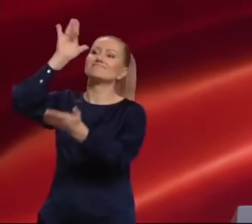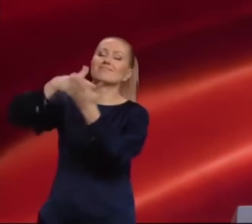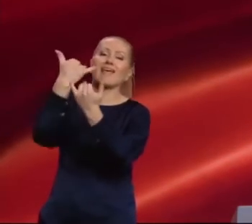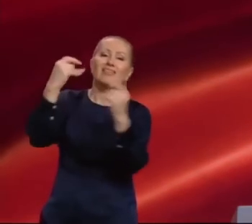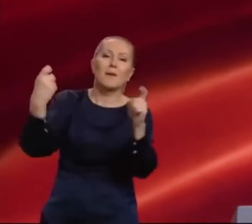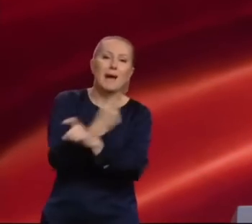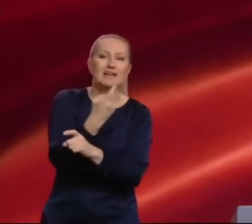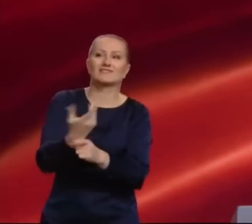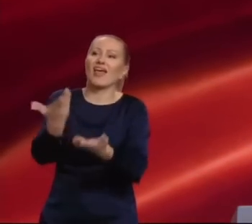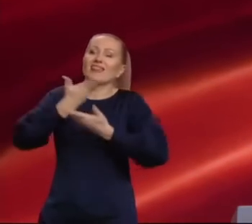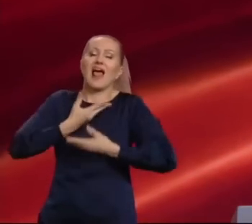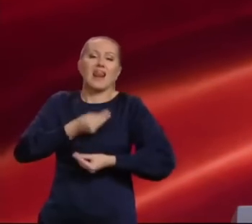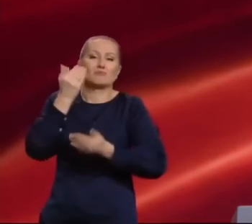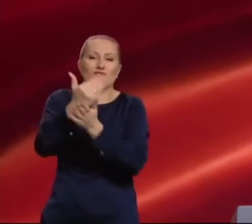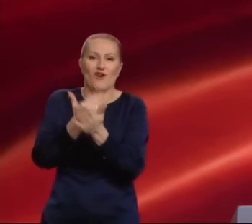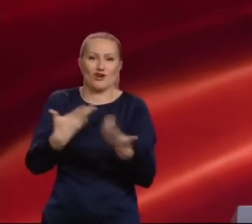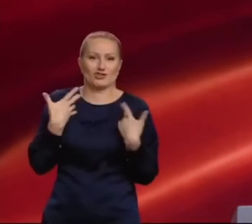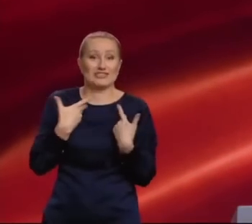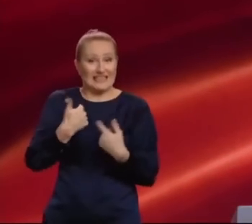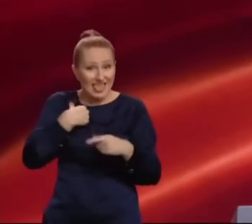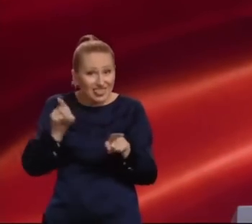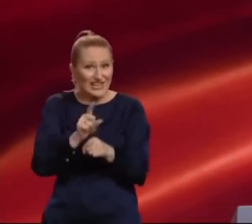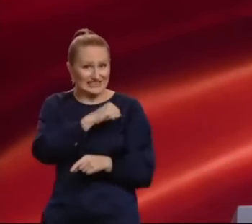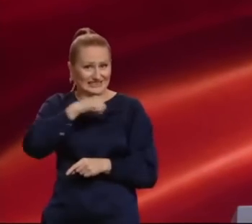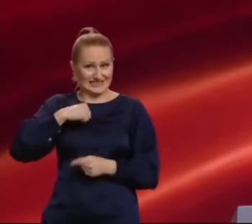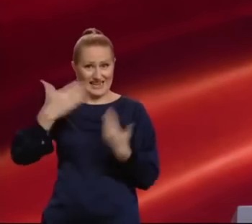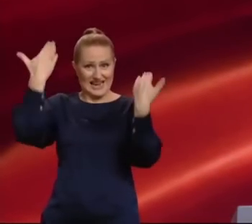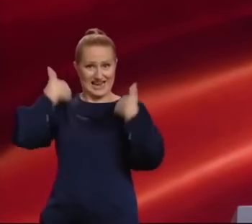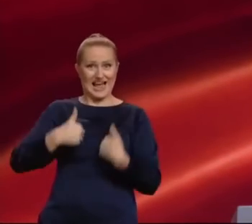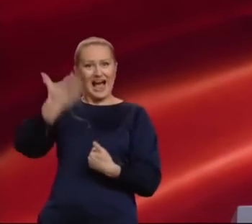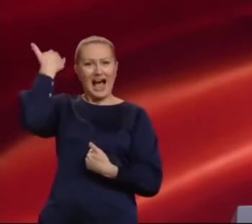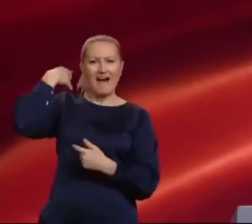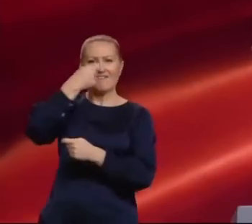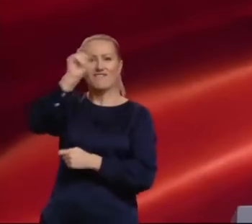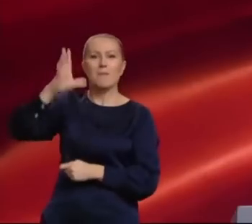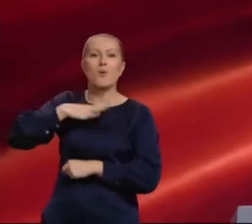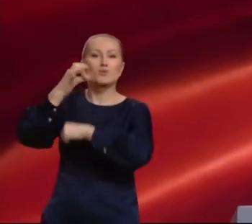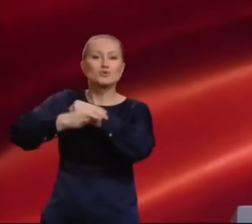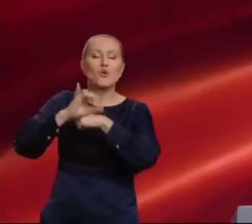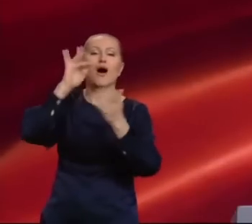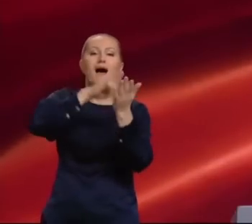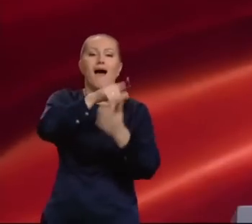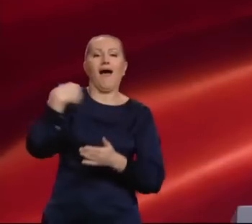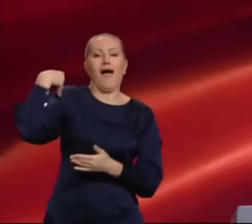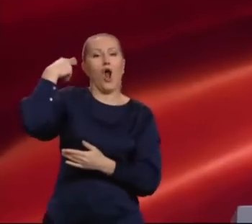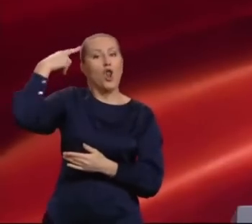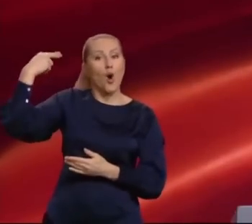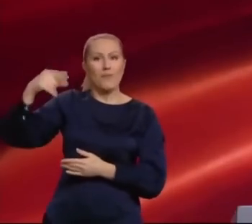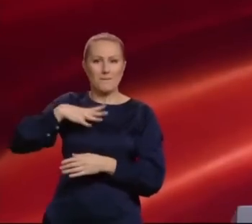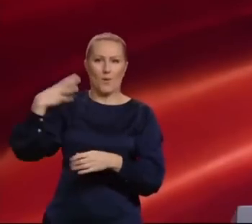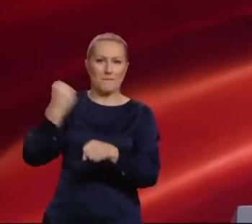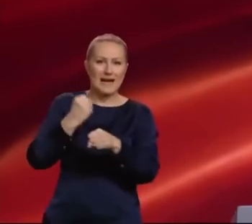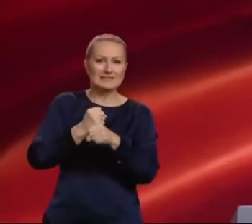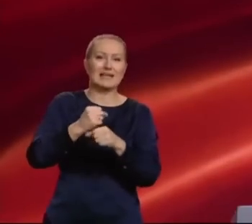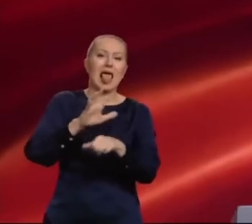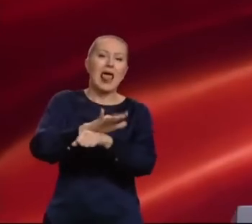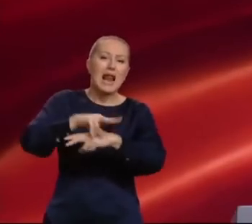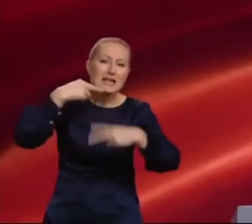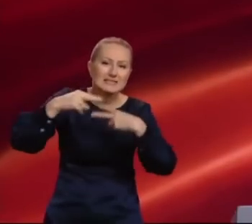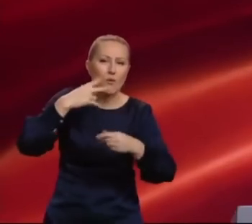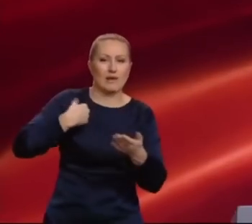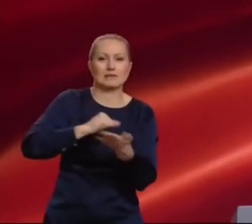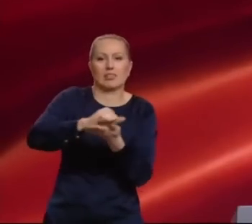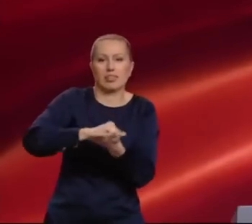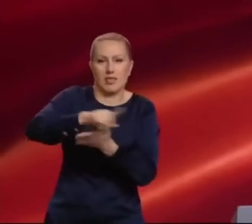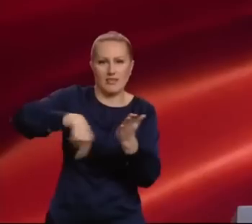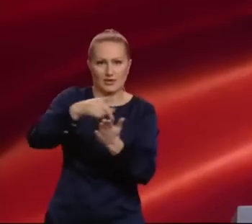po lepsze życie. Ja sama wyjeżdżałam, jak byłam studentką, do Londynu i pracowałam na zmywaku. I tak samo przyjeżdżają do nas ludzie